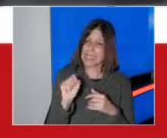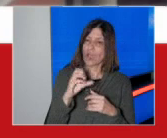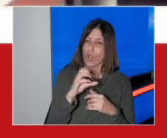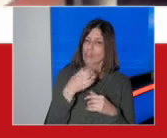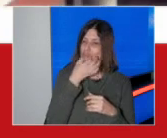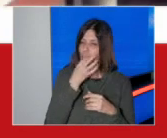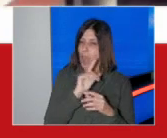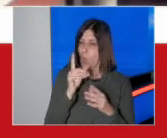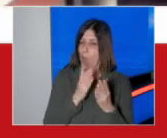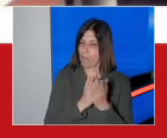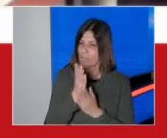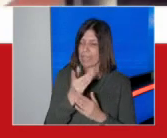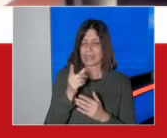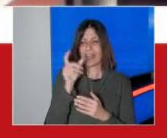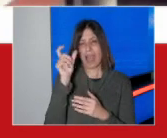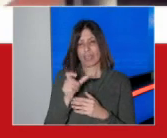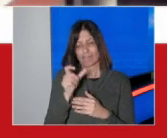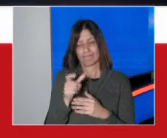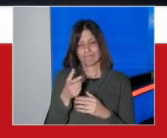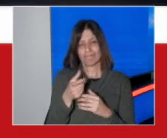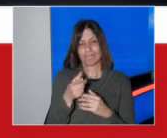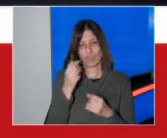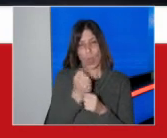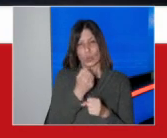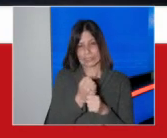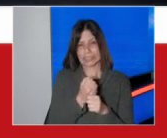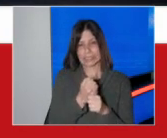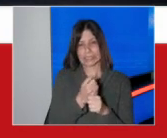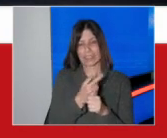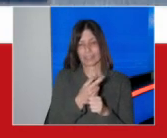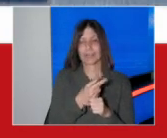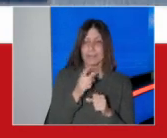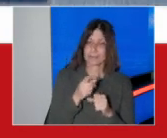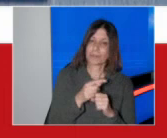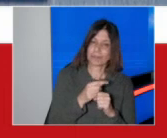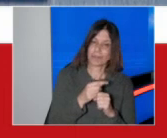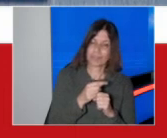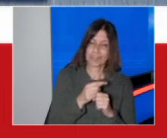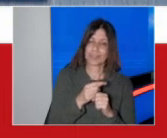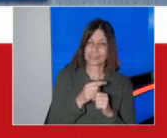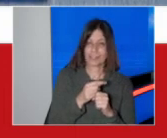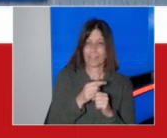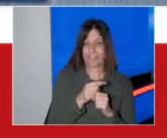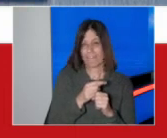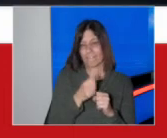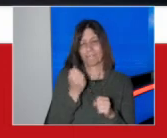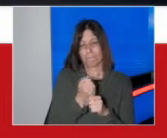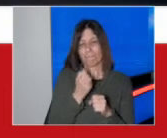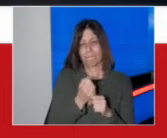פרית, במיוחד לאדם שהוא אימונולוג, שעושה כמובן באימונותרפיה. הנה, עד סוף השידור הצלחנו להגיד את